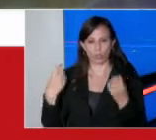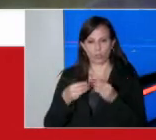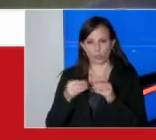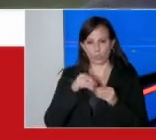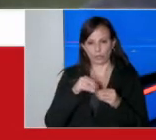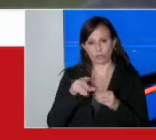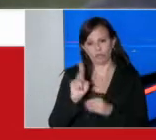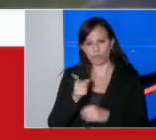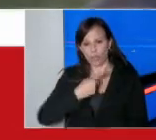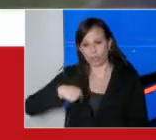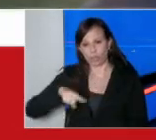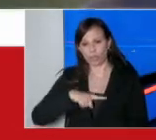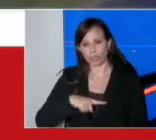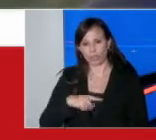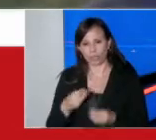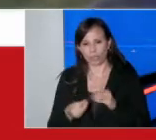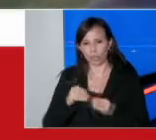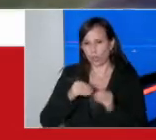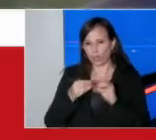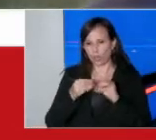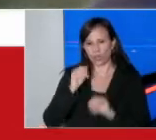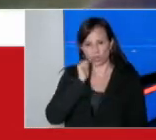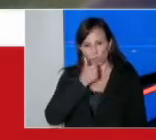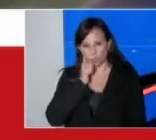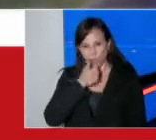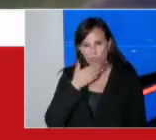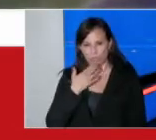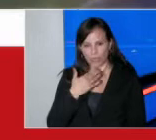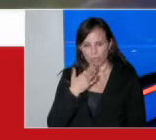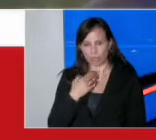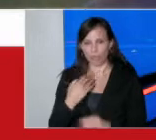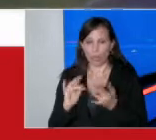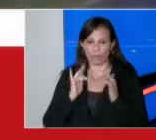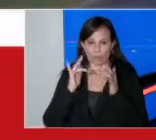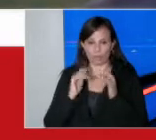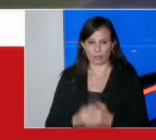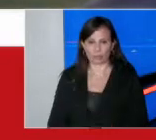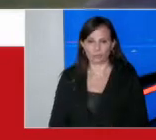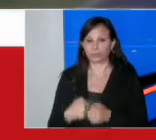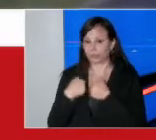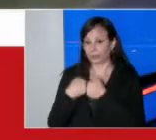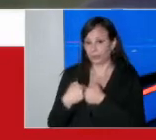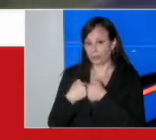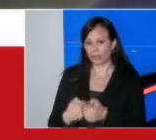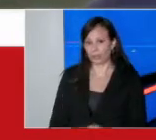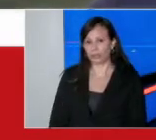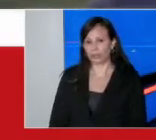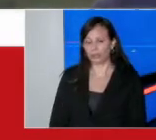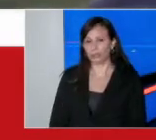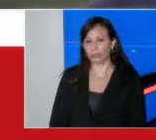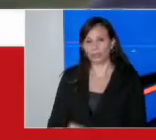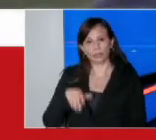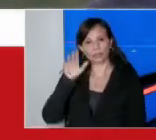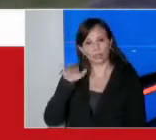את מי שאנחנו, את המורכבויות של היום-יום הישראלי, את הקונפליקטים, את האתגרים, וגם,